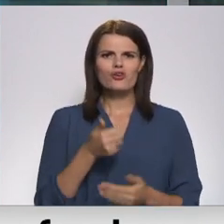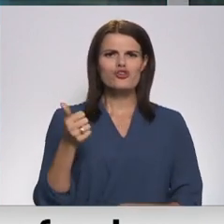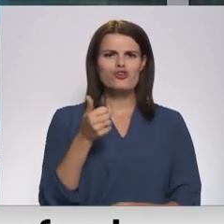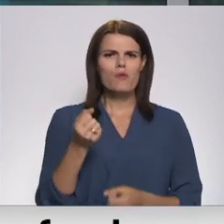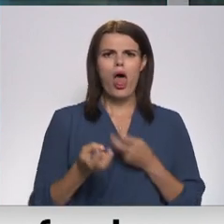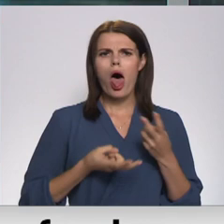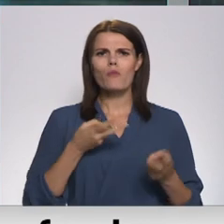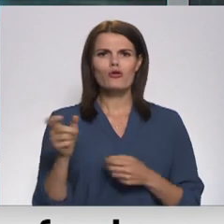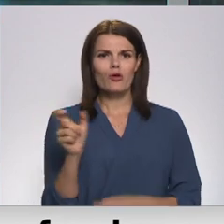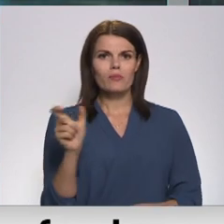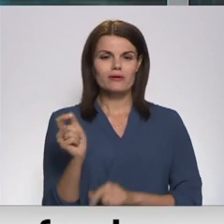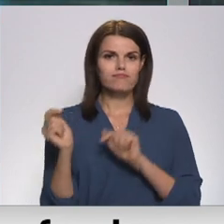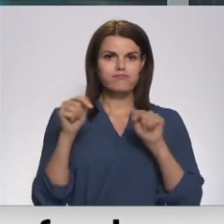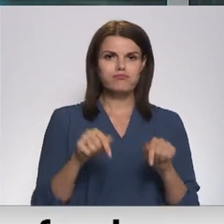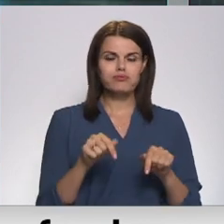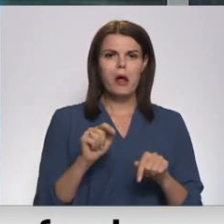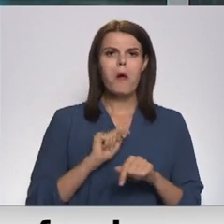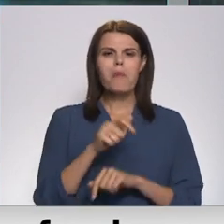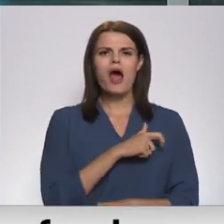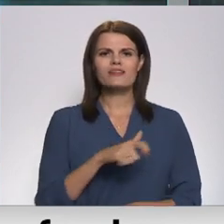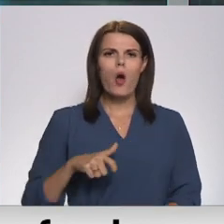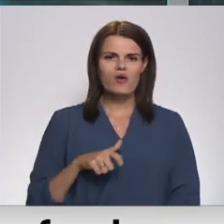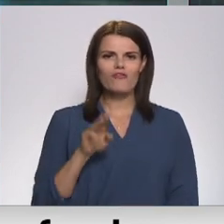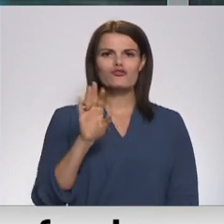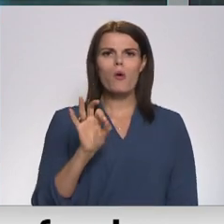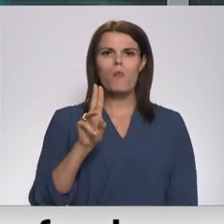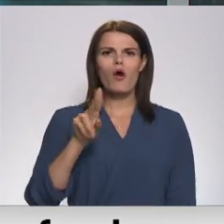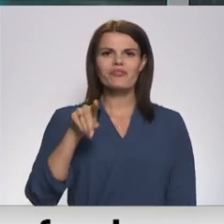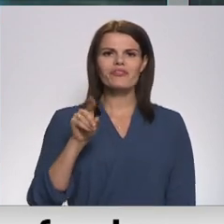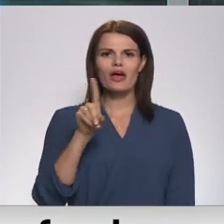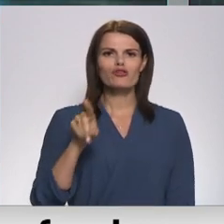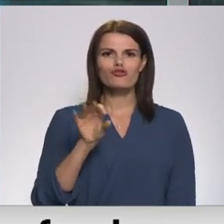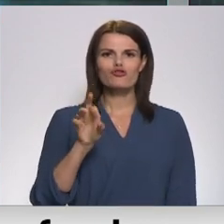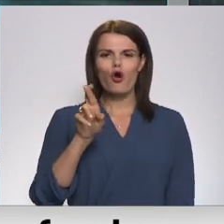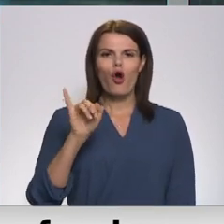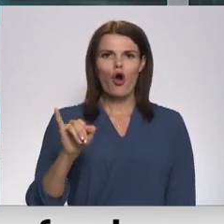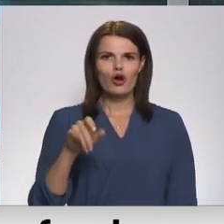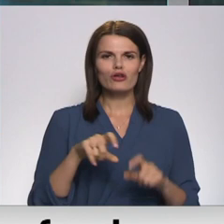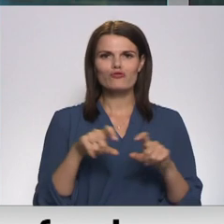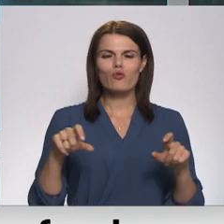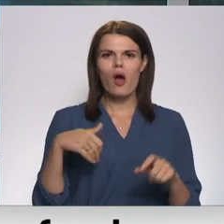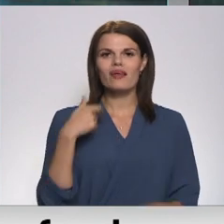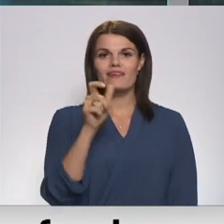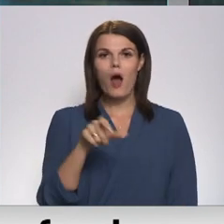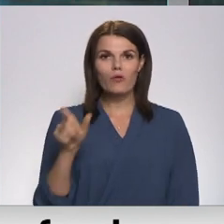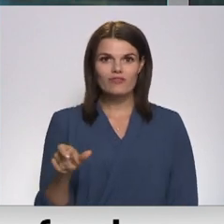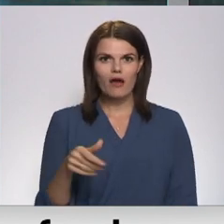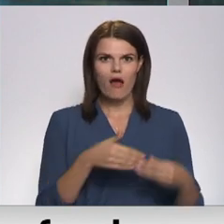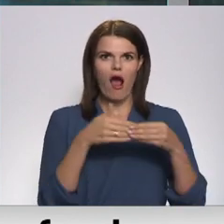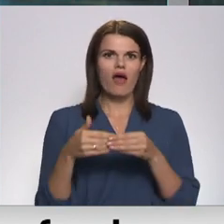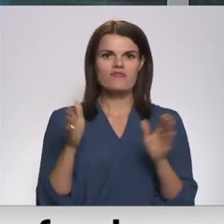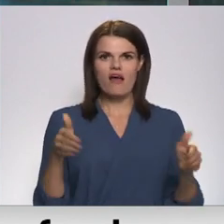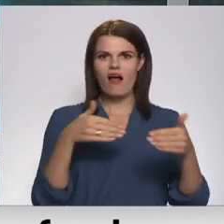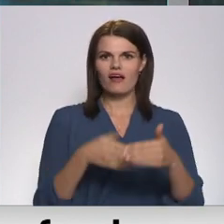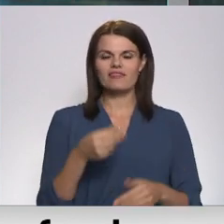ieradās Pārdaugavas Montessori sākumskolas audzēkņi, kuri atnesa kasti ar naudu. Šai skolai tā jau ir